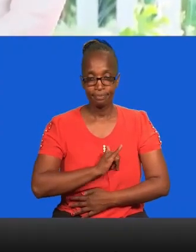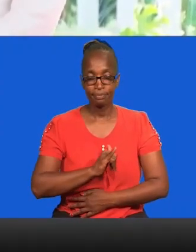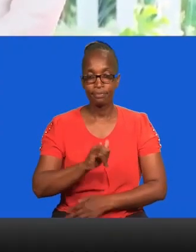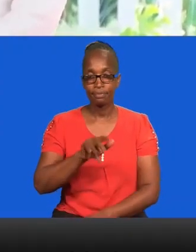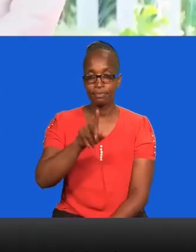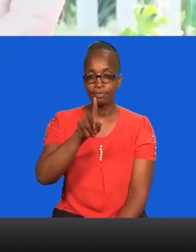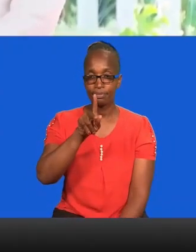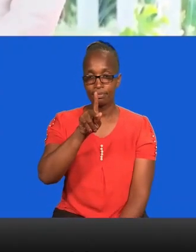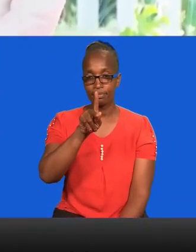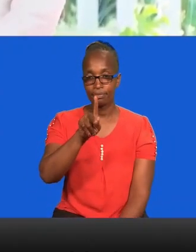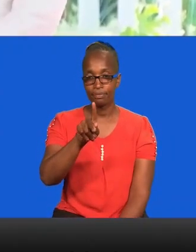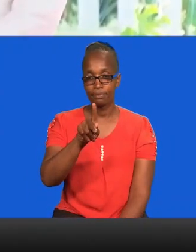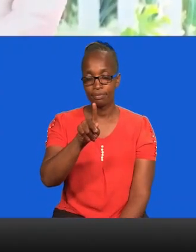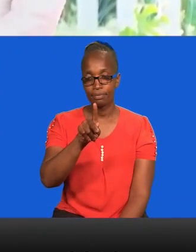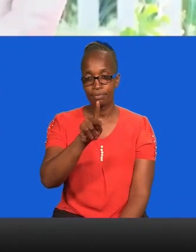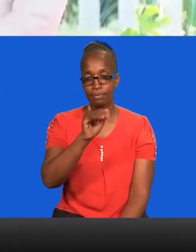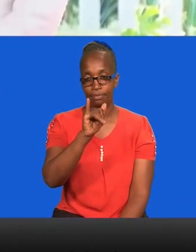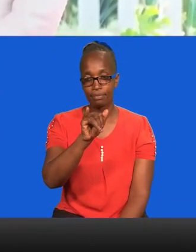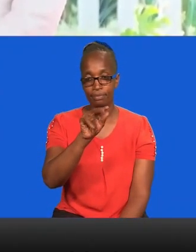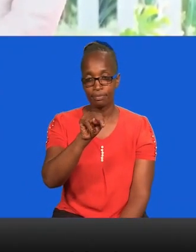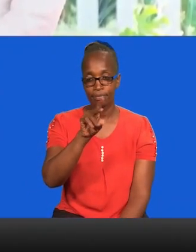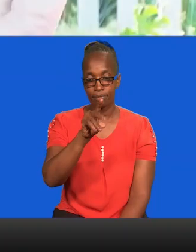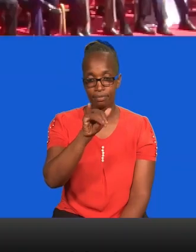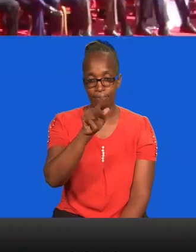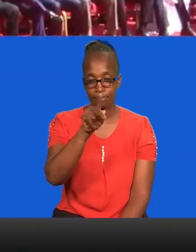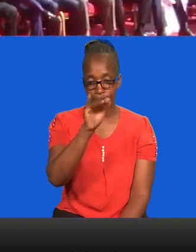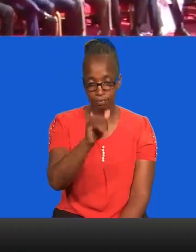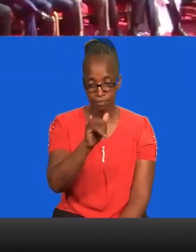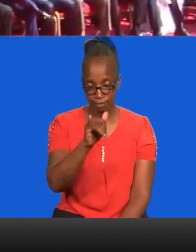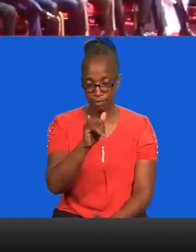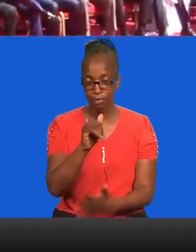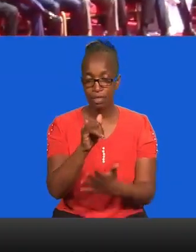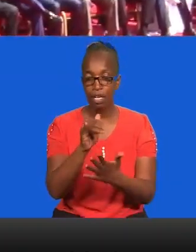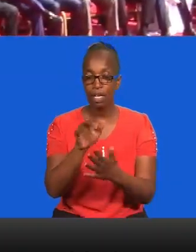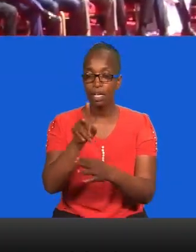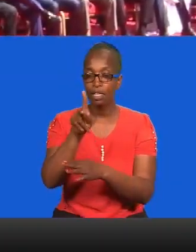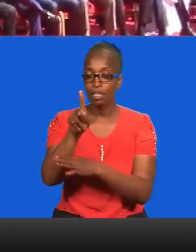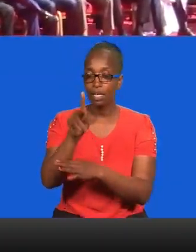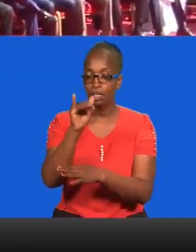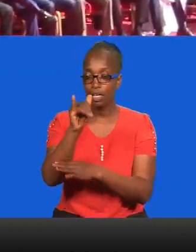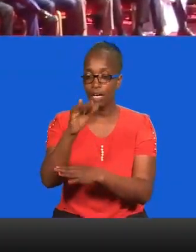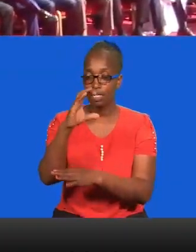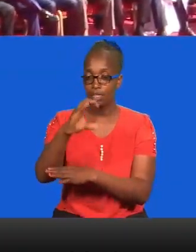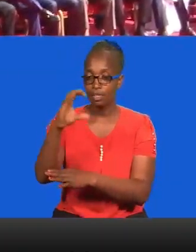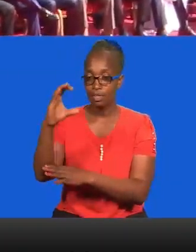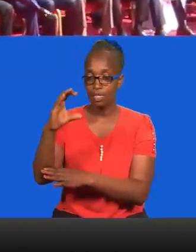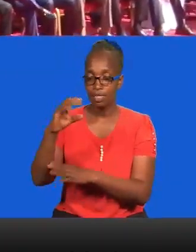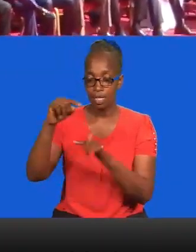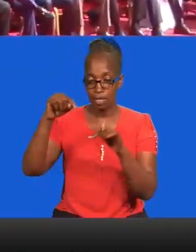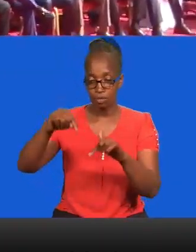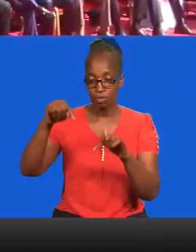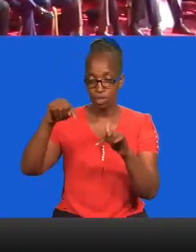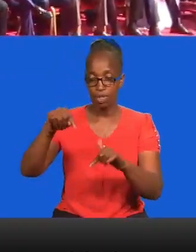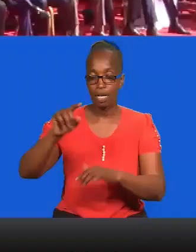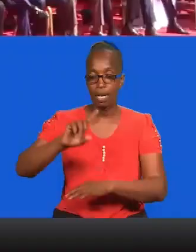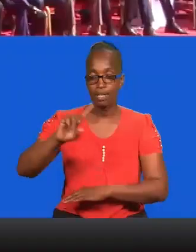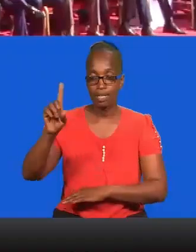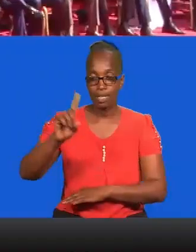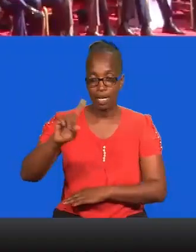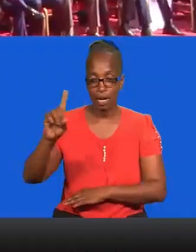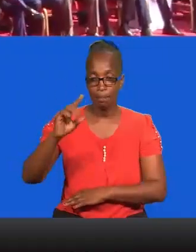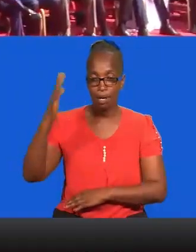I Kidhure Kindiki. Katika jumba la mikutano la Kenyatta International Conference Center KICC mjini